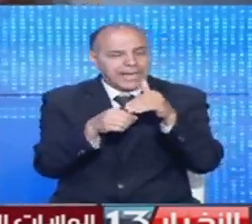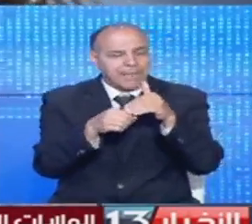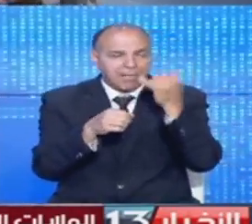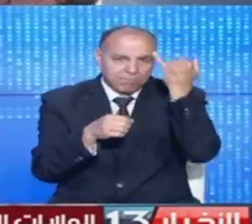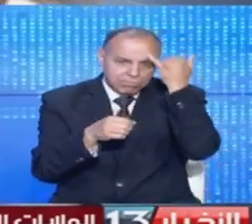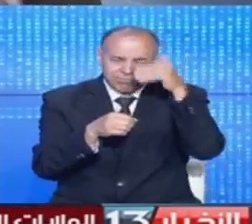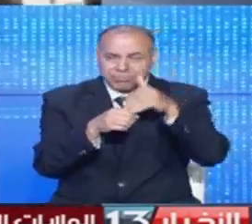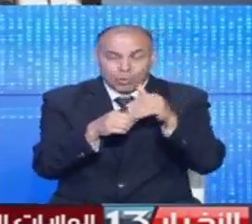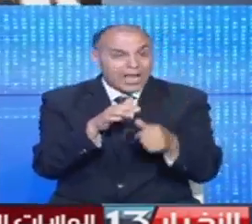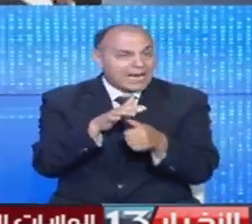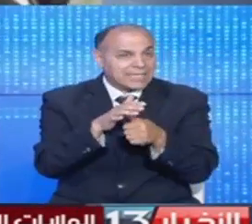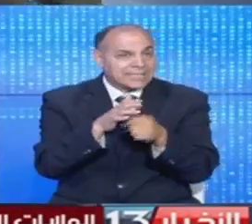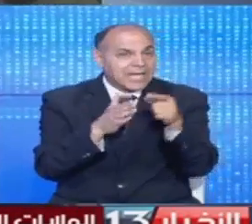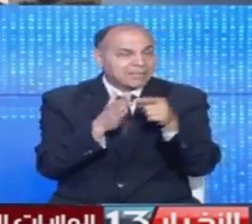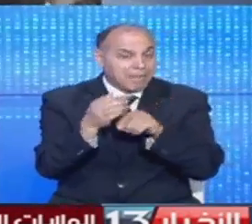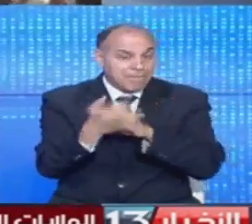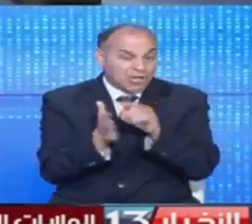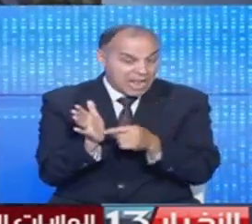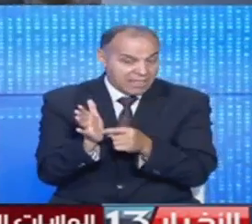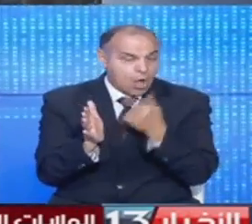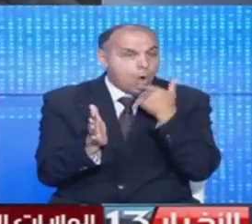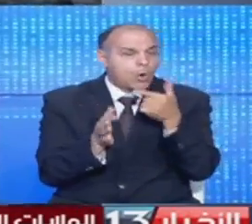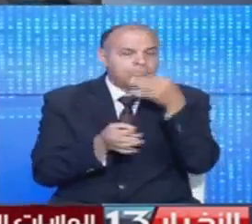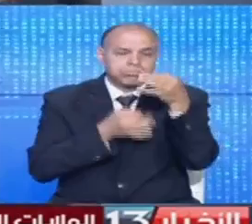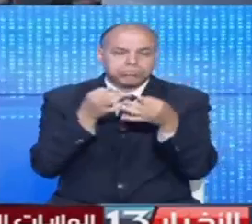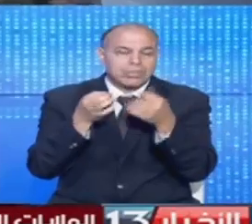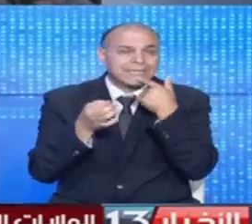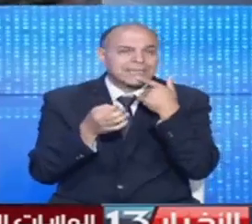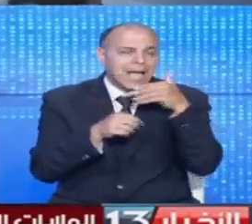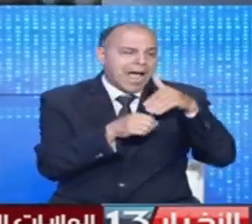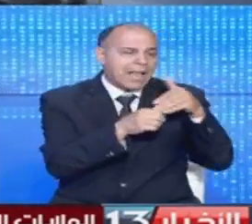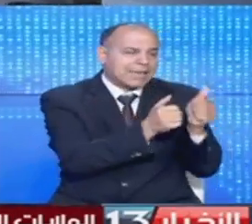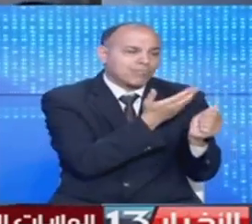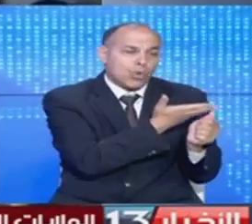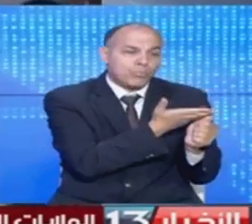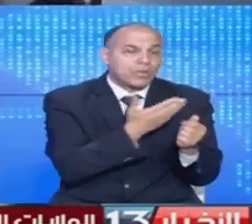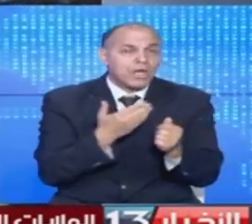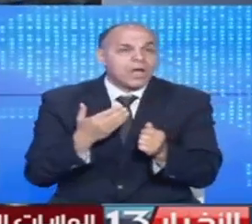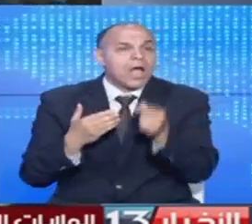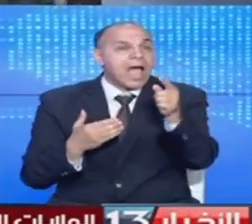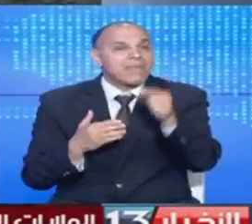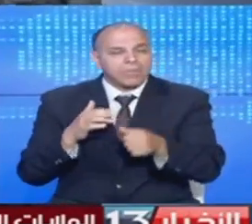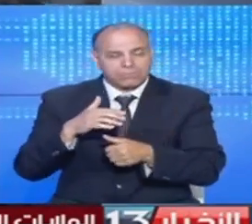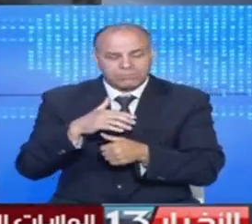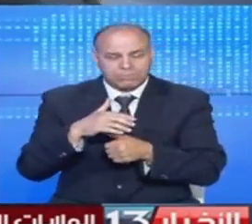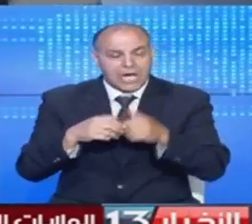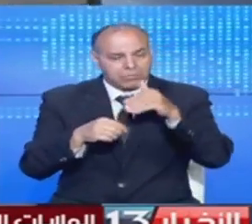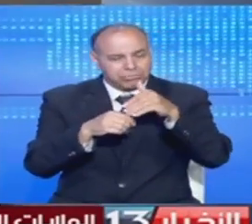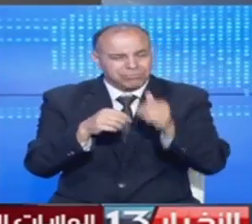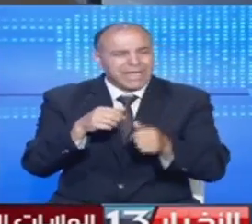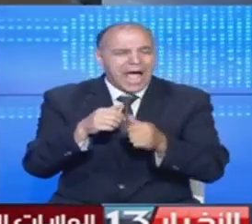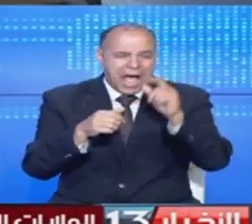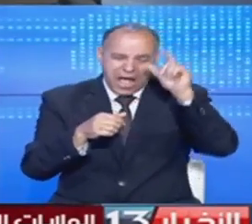للاقتراع الرئاسي على خط الأزمة مع إصدار تصريحات من المرشحين، فقد اتهم جو بايدن المرشح الديمقراطي